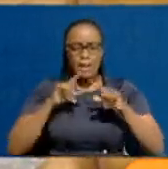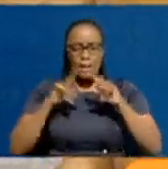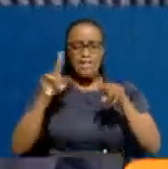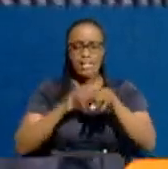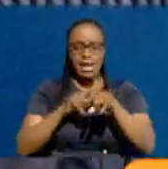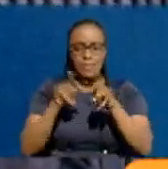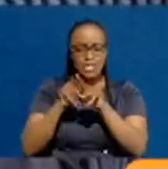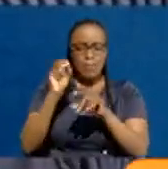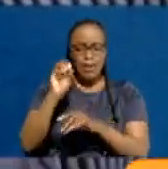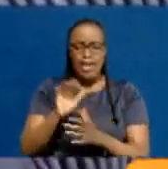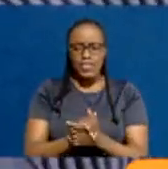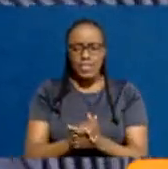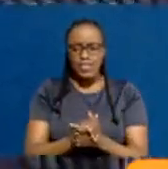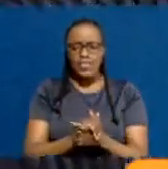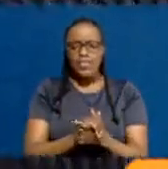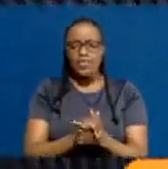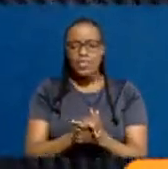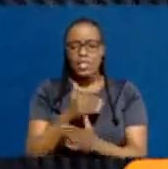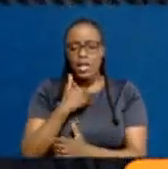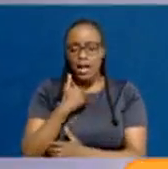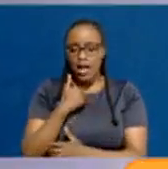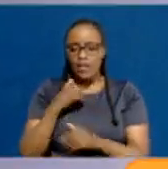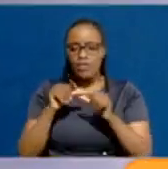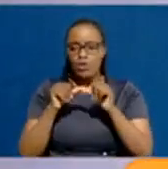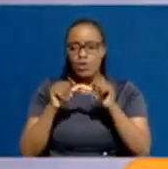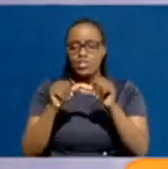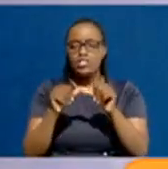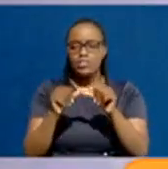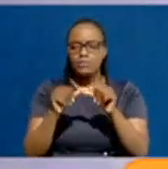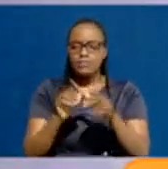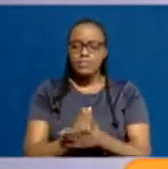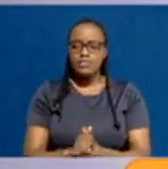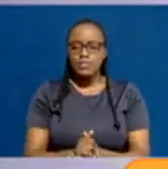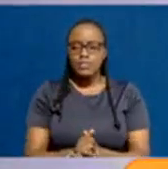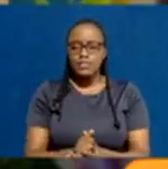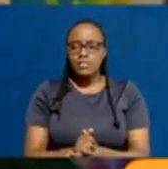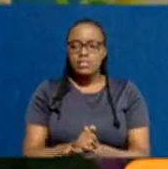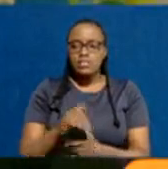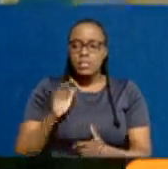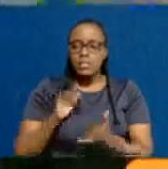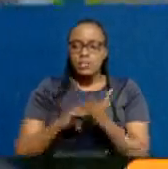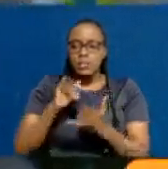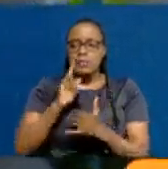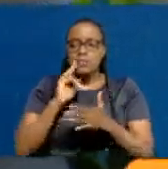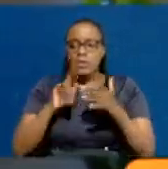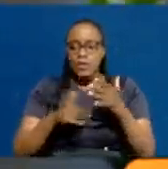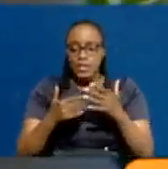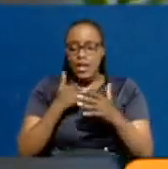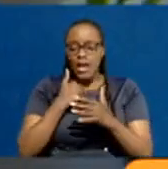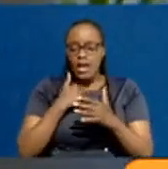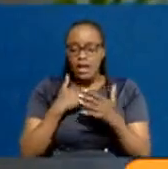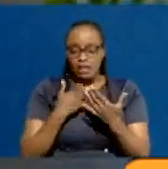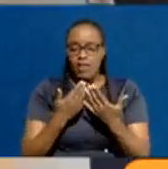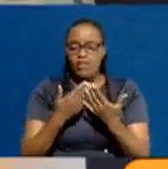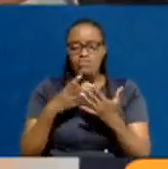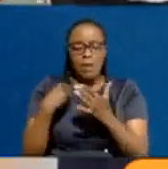haikuwa hivyo. Licha kupata ufadhili na kuelekea nchini India mwaka jana kwa matibabu, mkewe anasema baada tu ya kurudi na